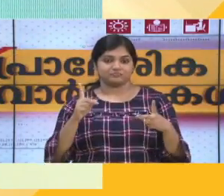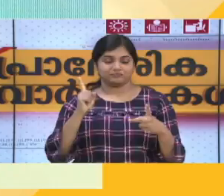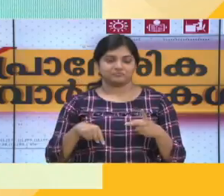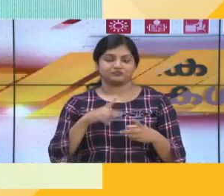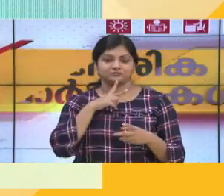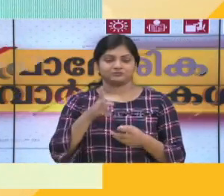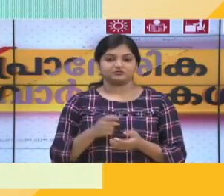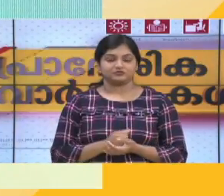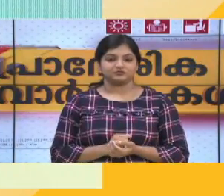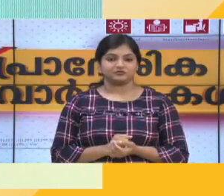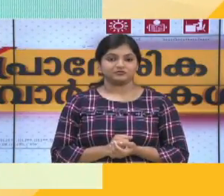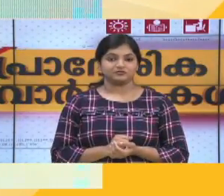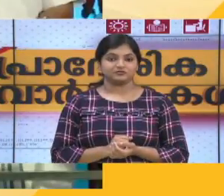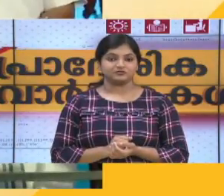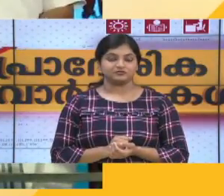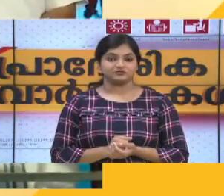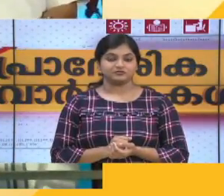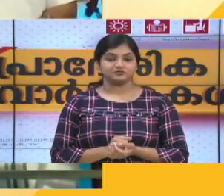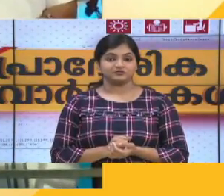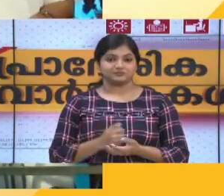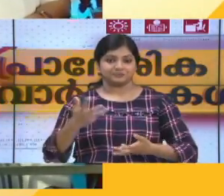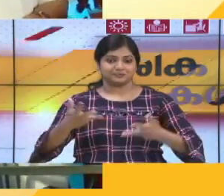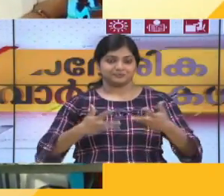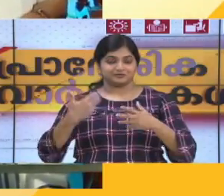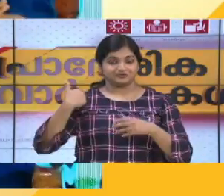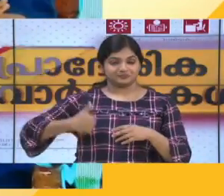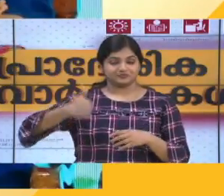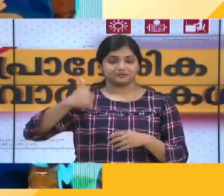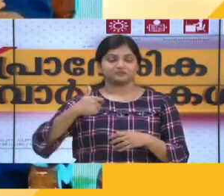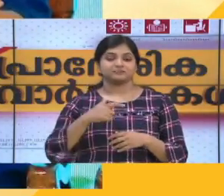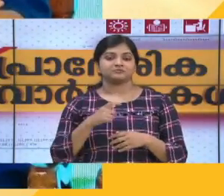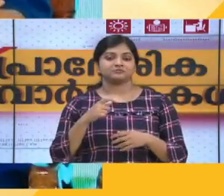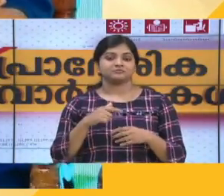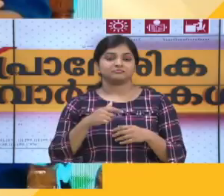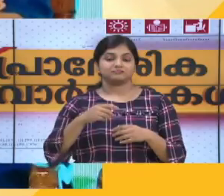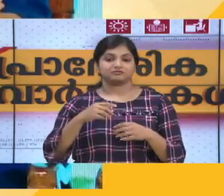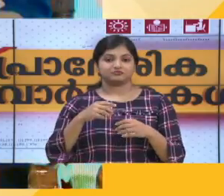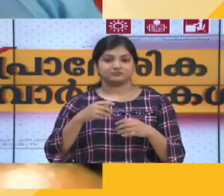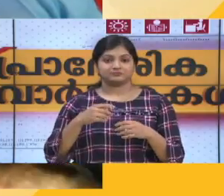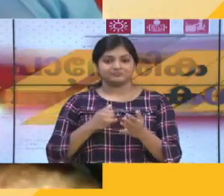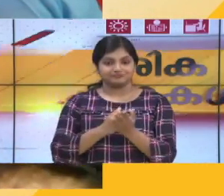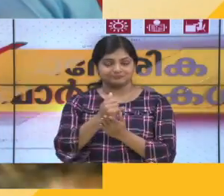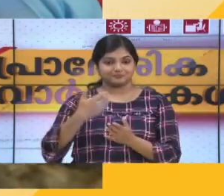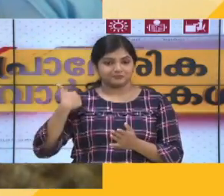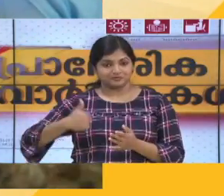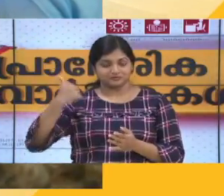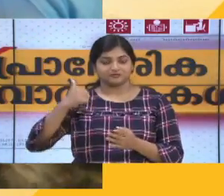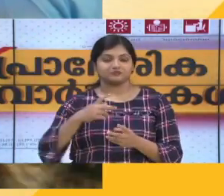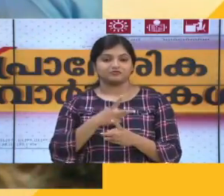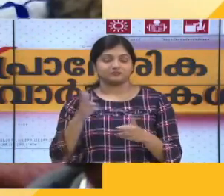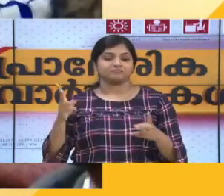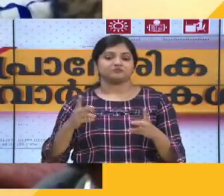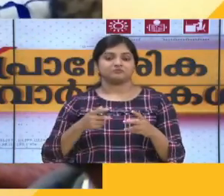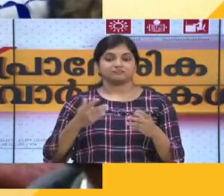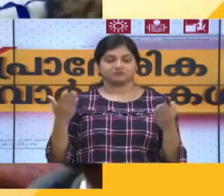primary and secondary processing. വ്യവസായ മന്ത്രി ഇ പി ജയരാജൻ അധ്യക്ഷത വെച്ച സമ്മേളനത്തിൽ കൃഷിമന്ത്രി വി എസ് സുനിൽകുമാർ, ആസൂത്രണ ബോർഡ് വൈസ് ചെയർമാൻ ഡോക്ടർ വി